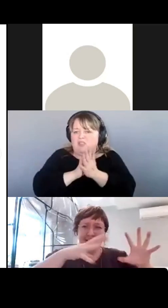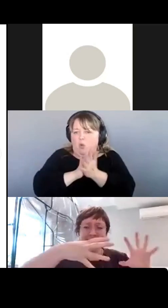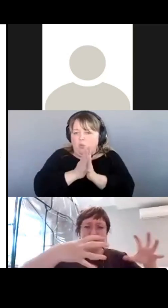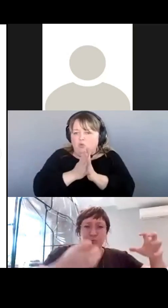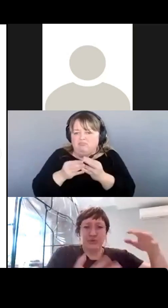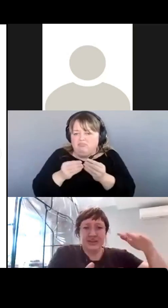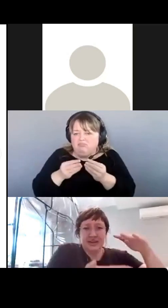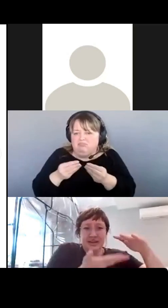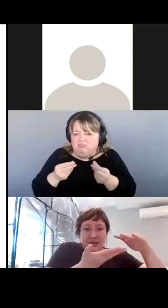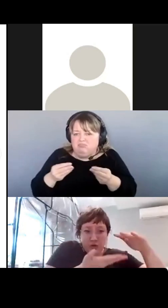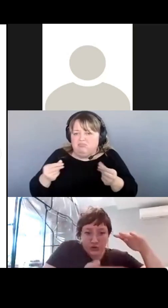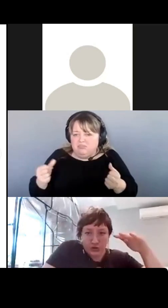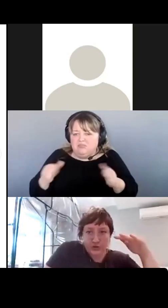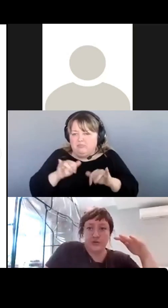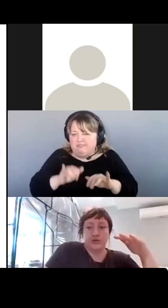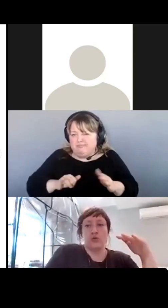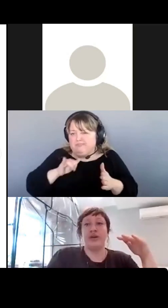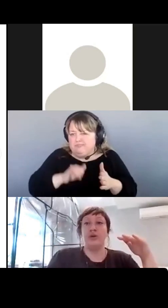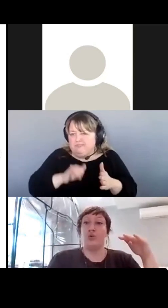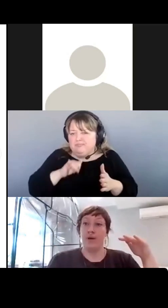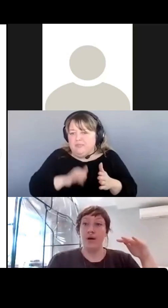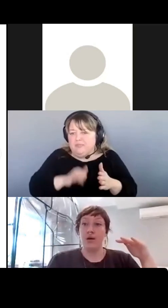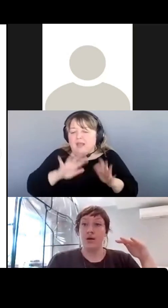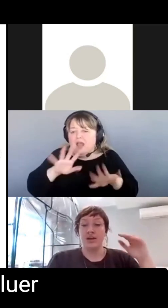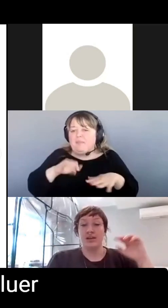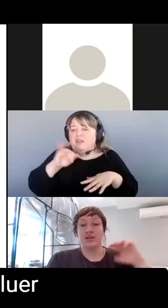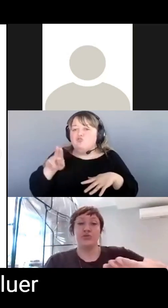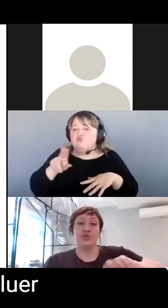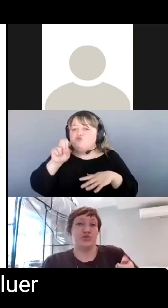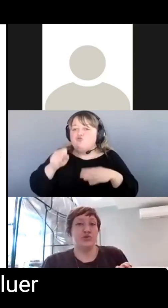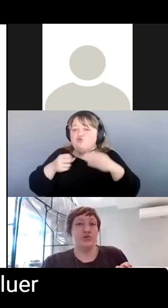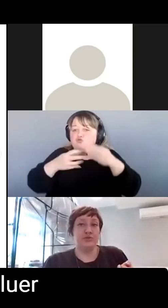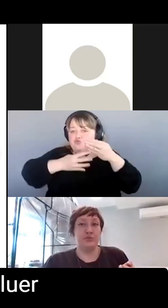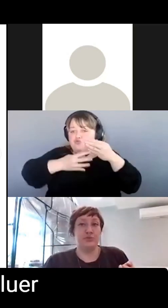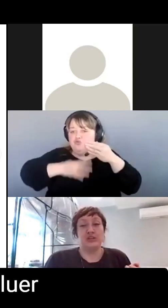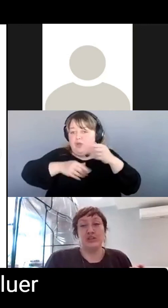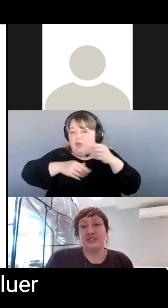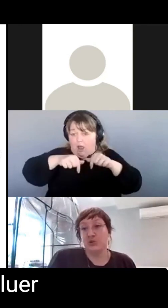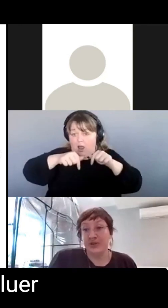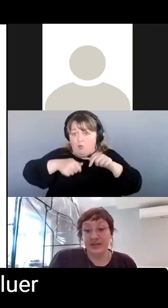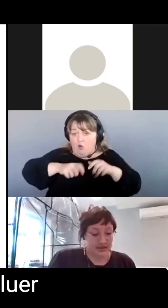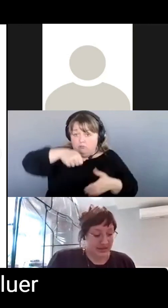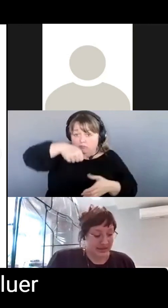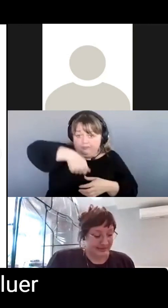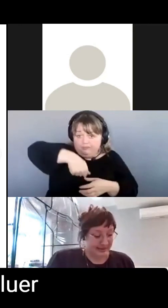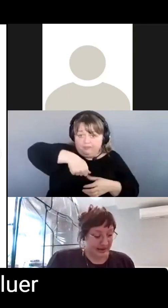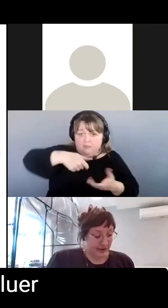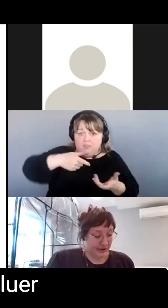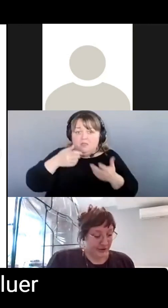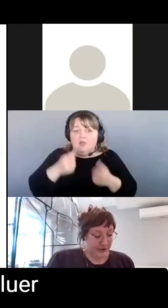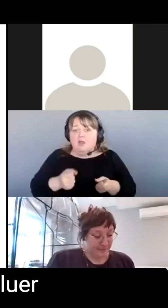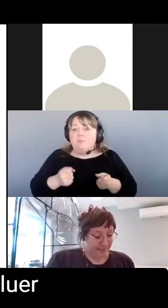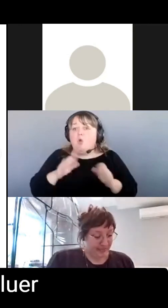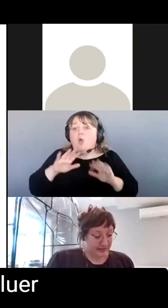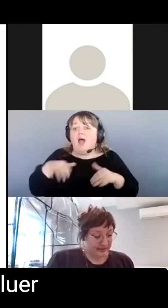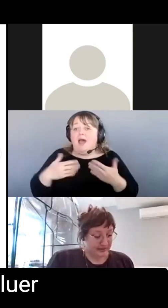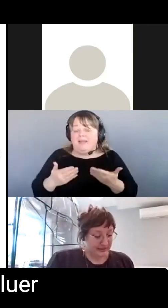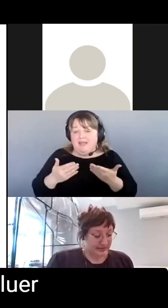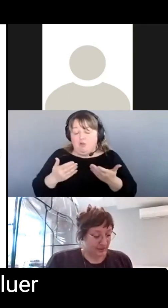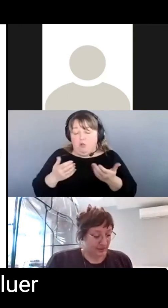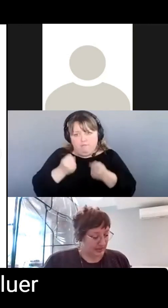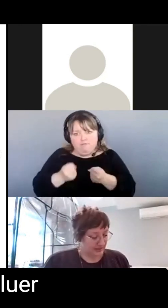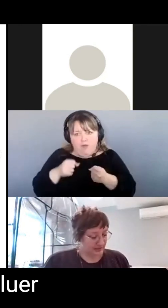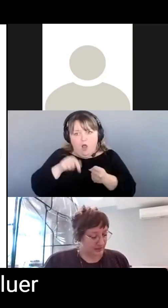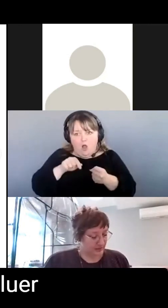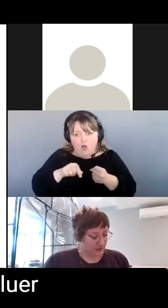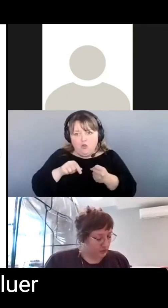lacto-fermenter, puis le jus va tomber au bas. Et puis ce jus-là, vous pouvez le diluer dans